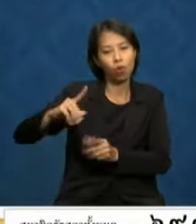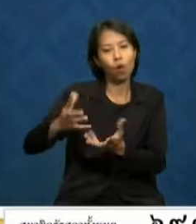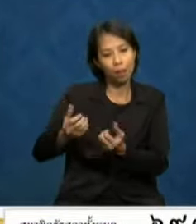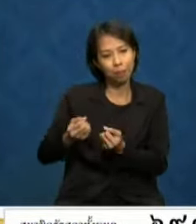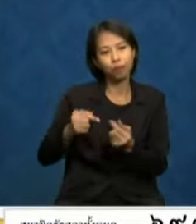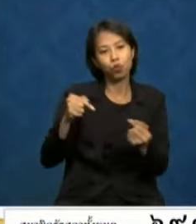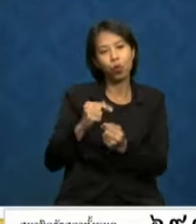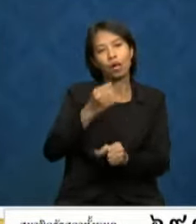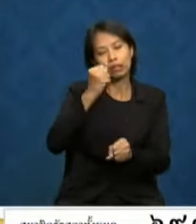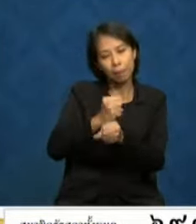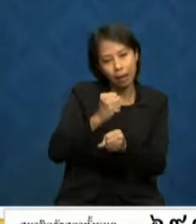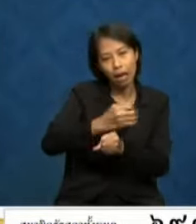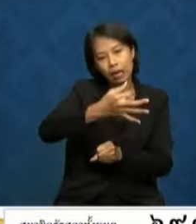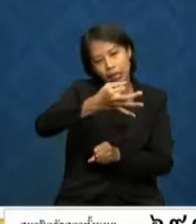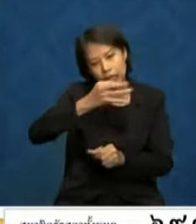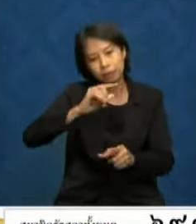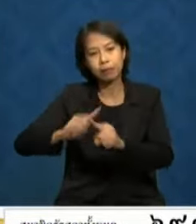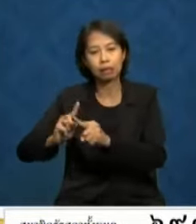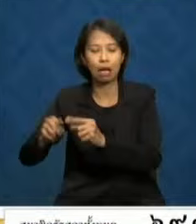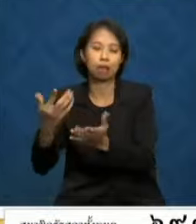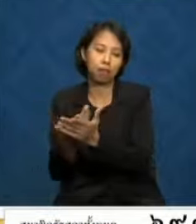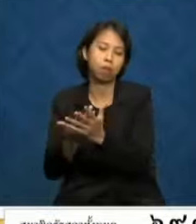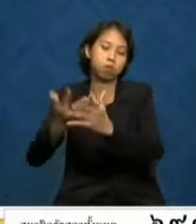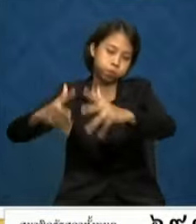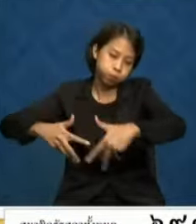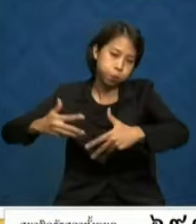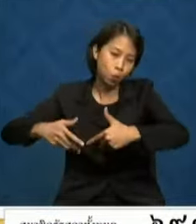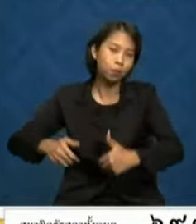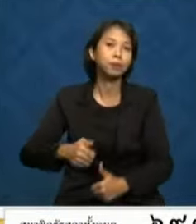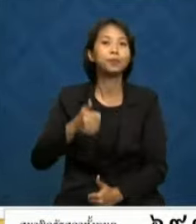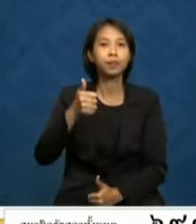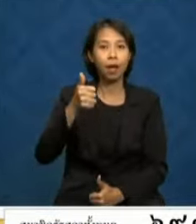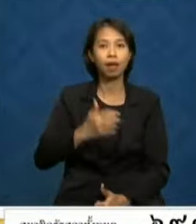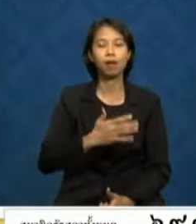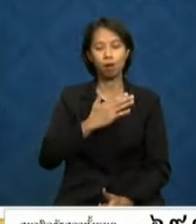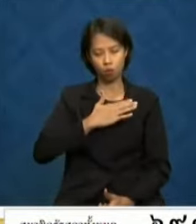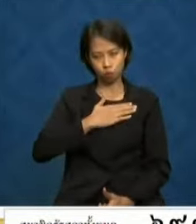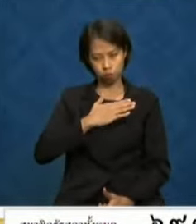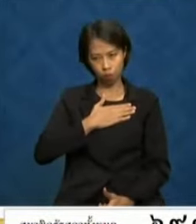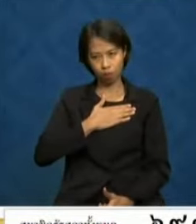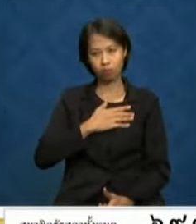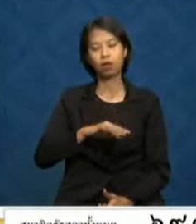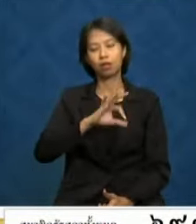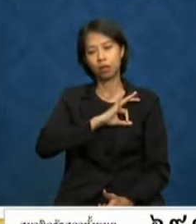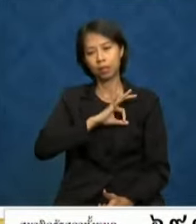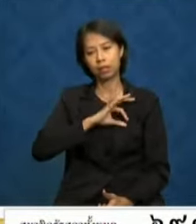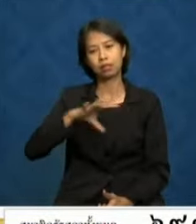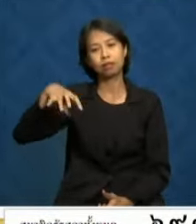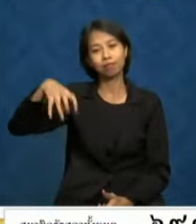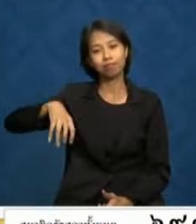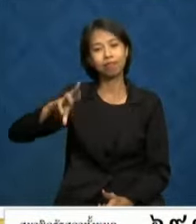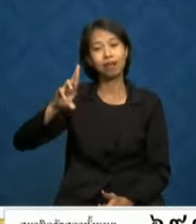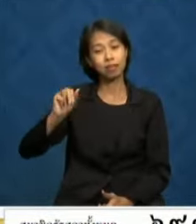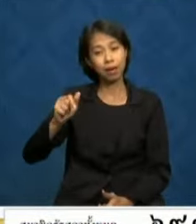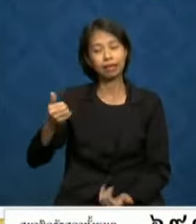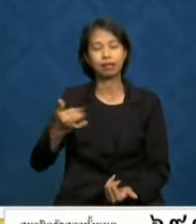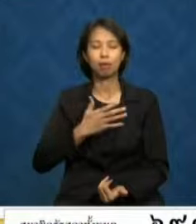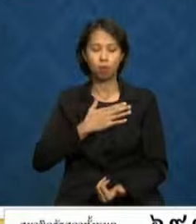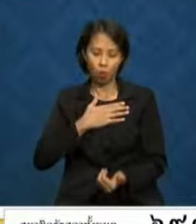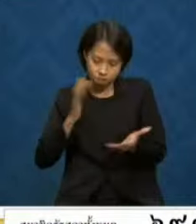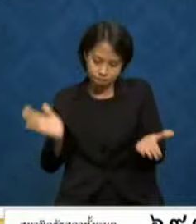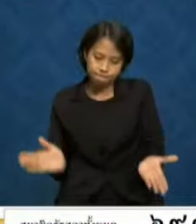านสร้างรายได้แล้วเม็ดเงินไหลมาประเทศไทยเพราะฉะนั้นผมในฐานะที่เป็นสมาชิกรัฐสภายินดีเป็นอย่างยิ่งที่จะสนับส